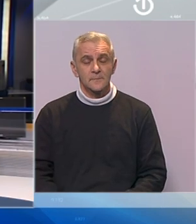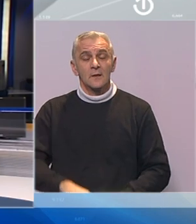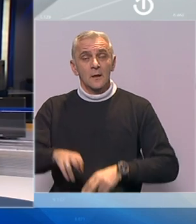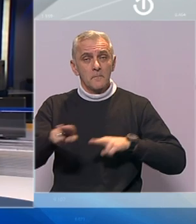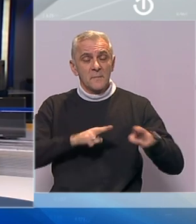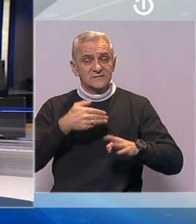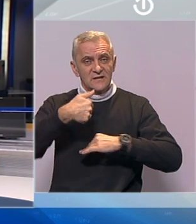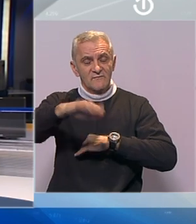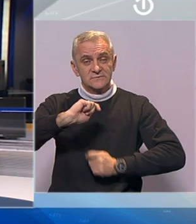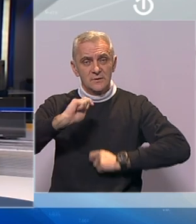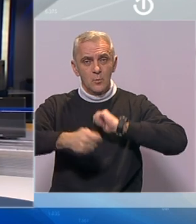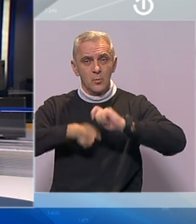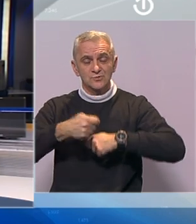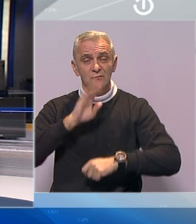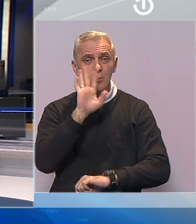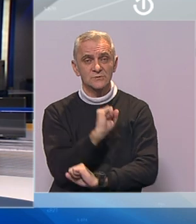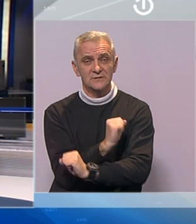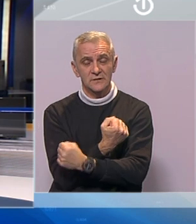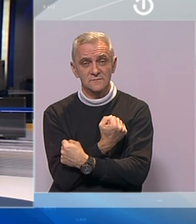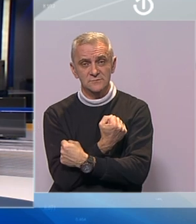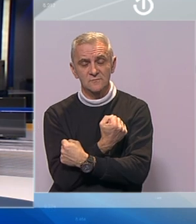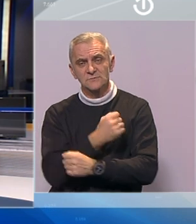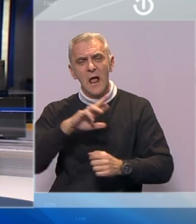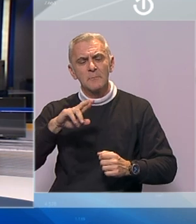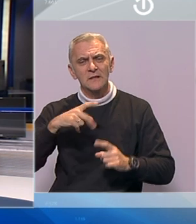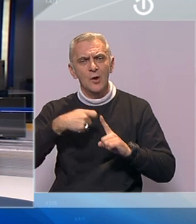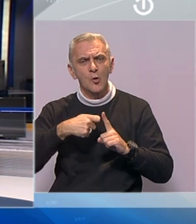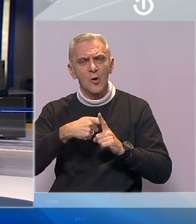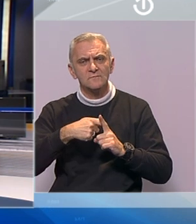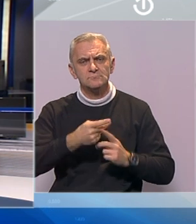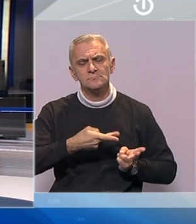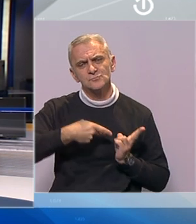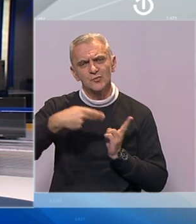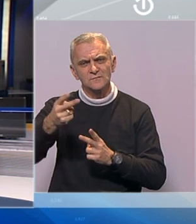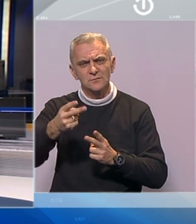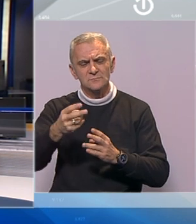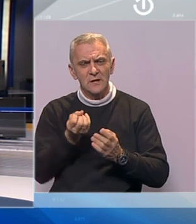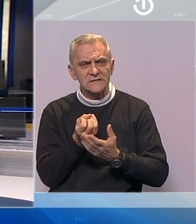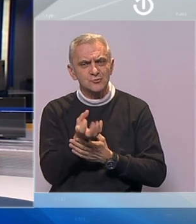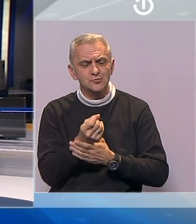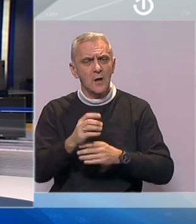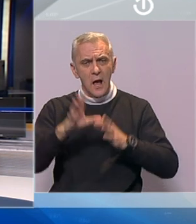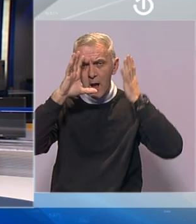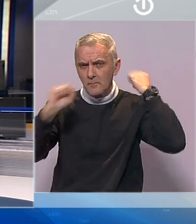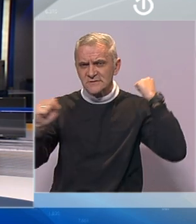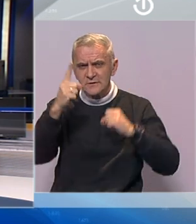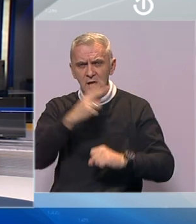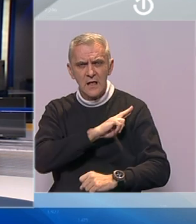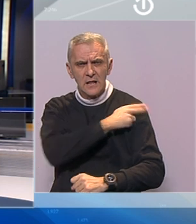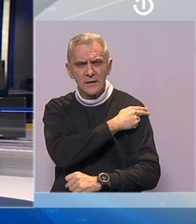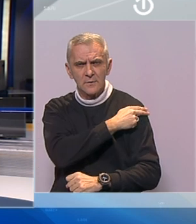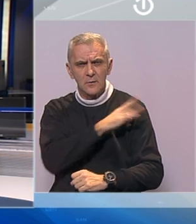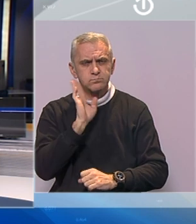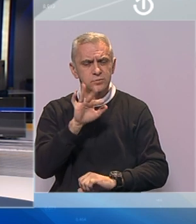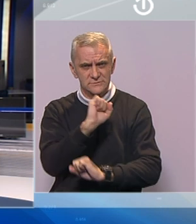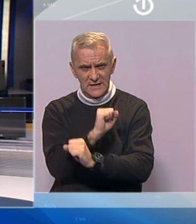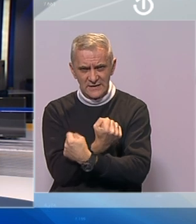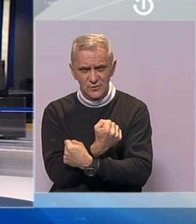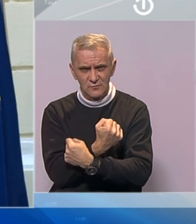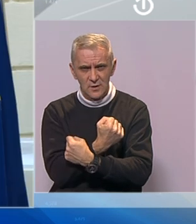Ministar vanjskih poslova Bosne i Hercegovine Elmedin Konaković, dostavljajući instrukciju ambasadama i generalnim konzulatima Bosne